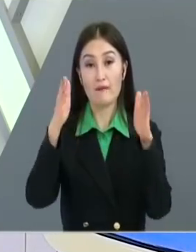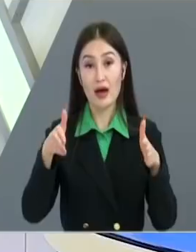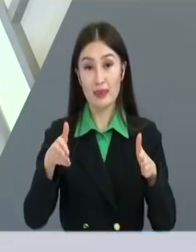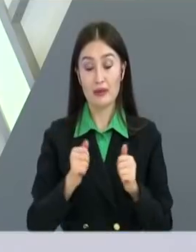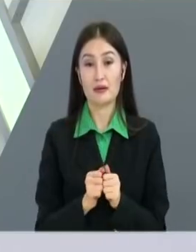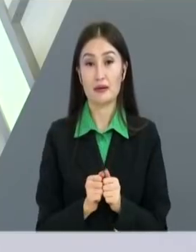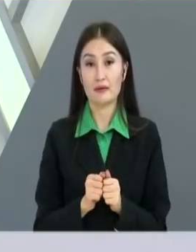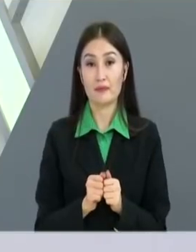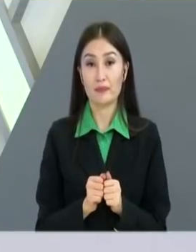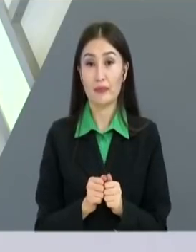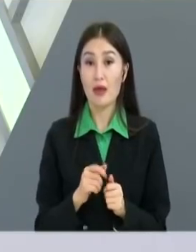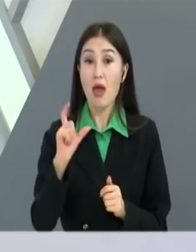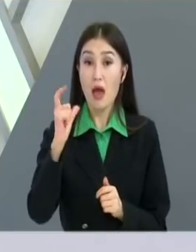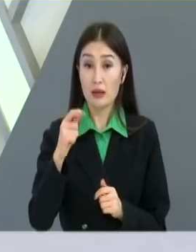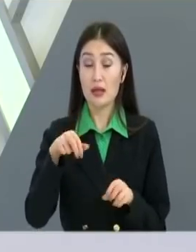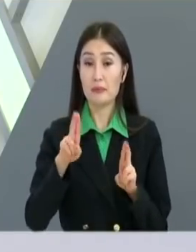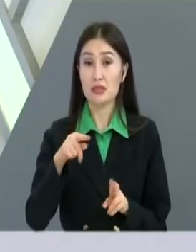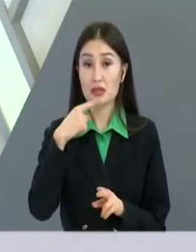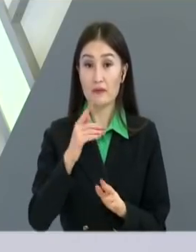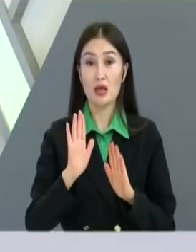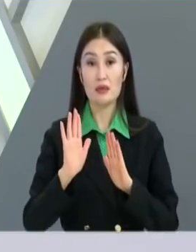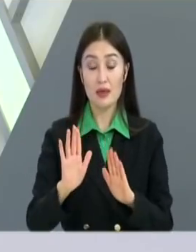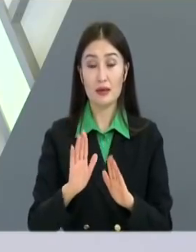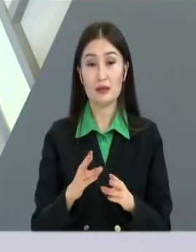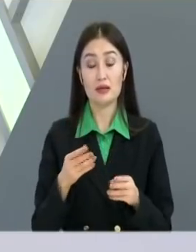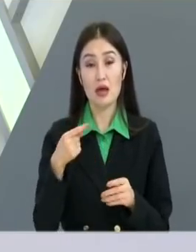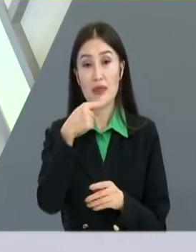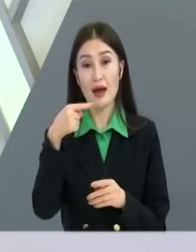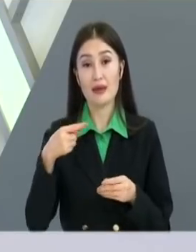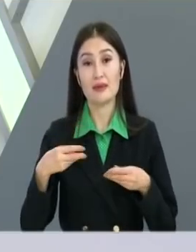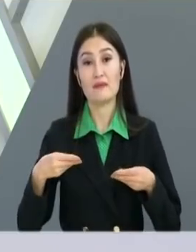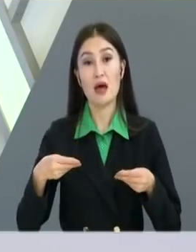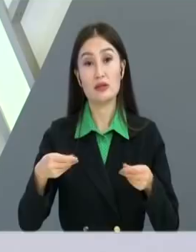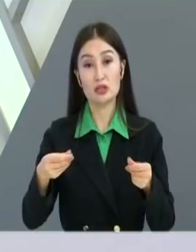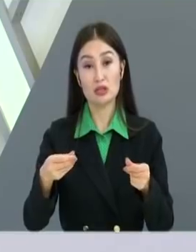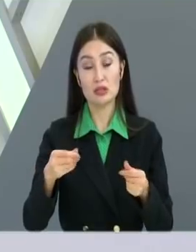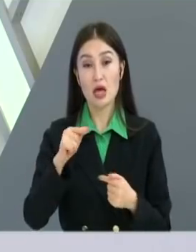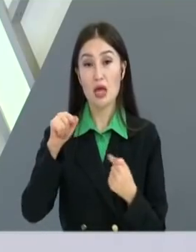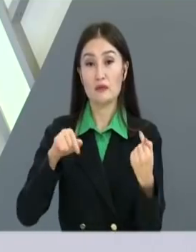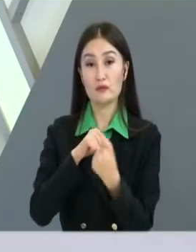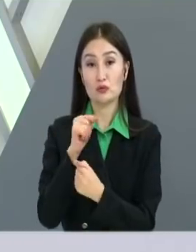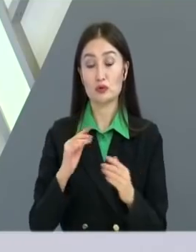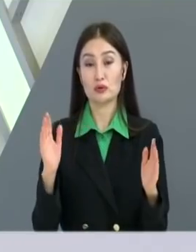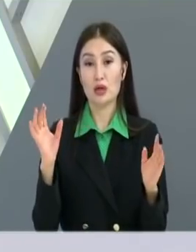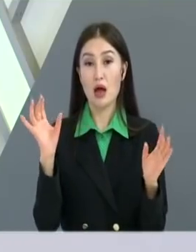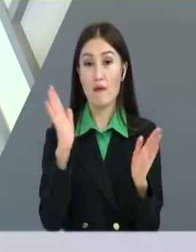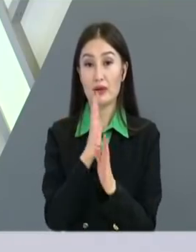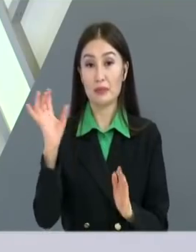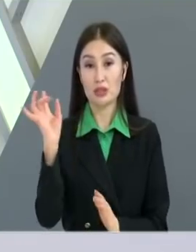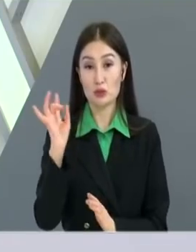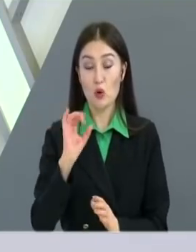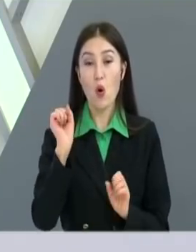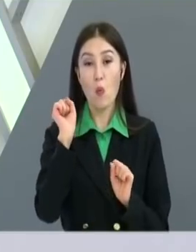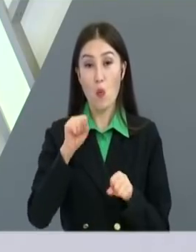рабочих. Экономисты отмечают, что подобные действия негативно отразятся на инвестиционном климате республики и могут